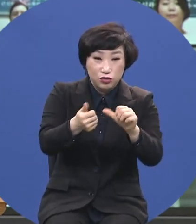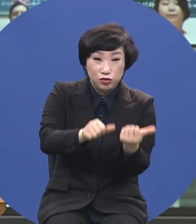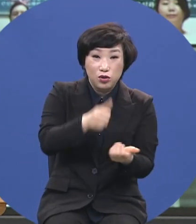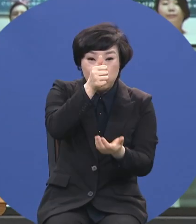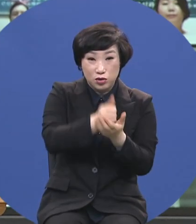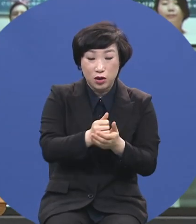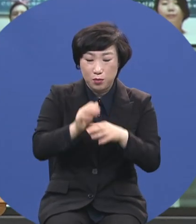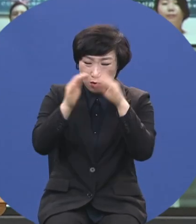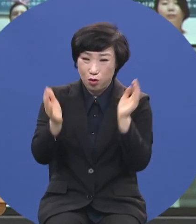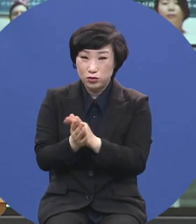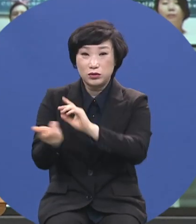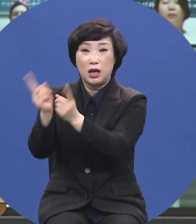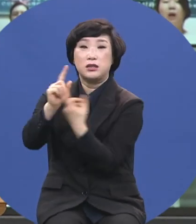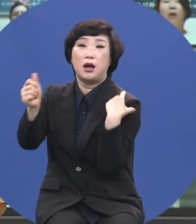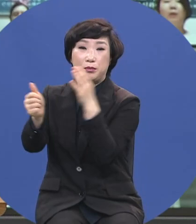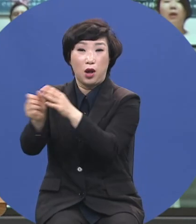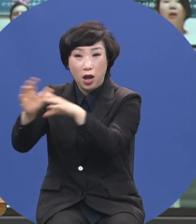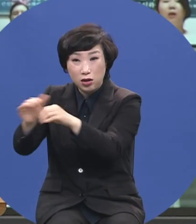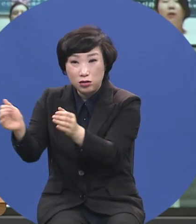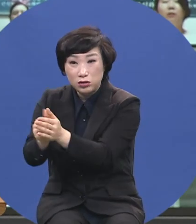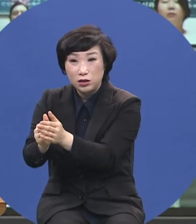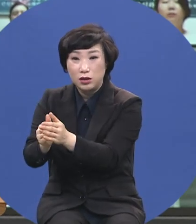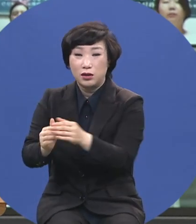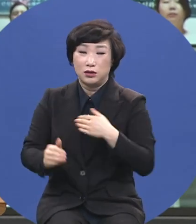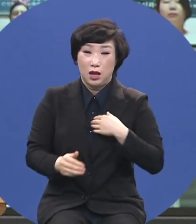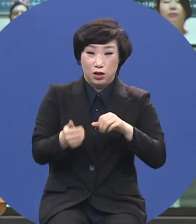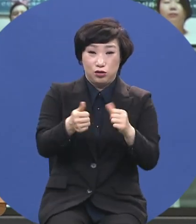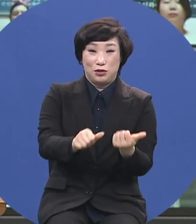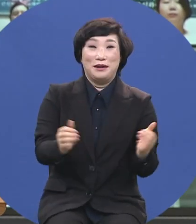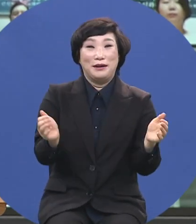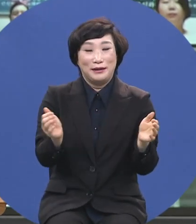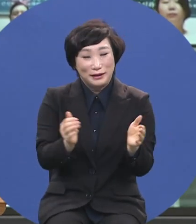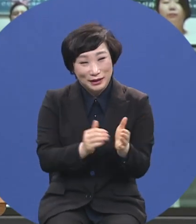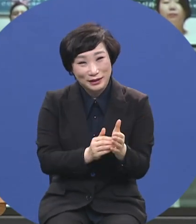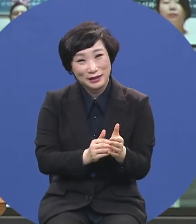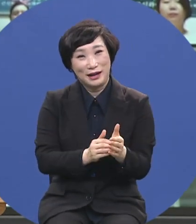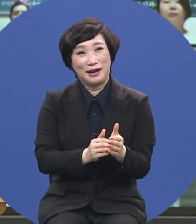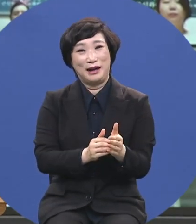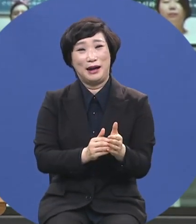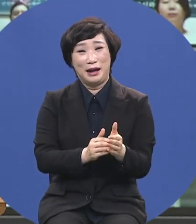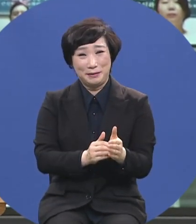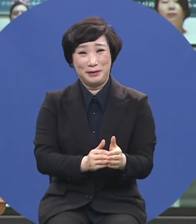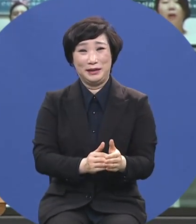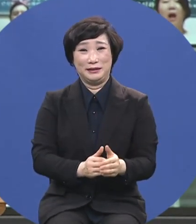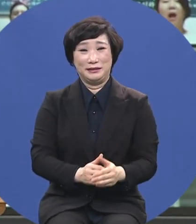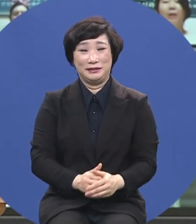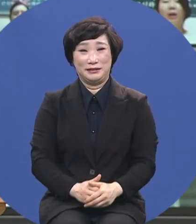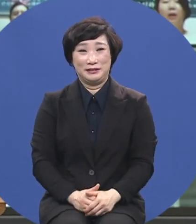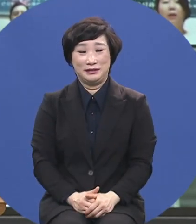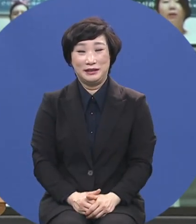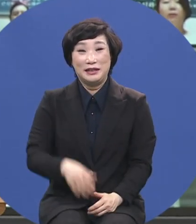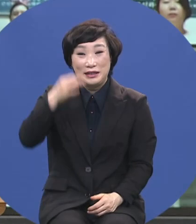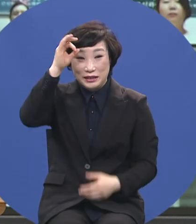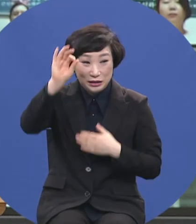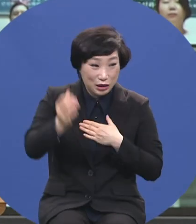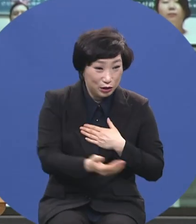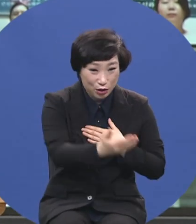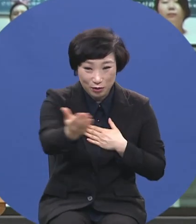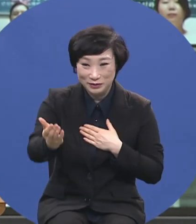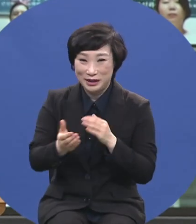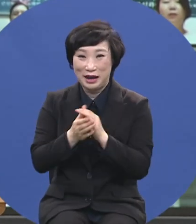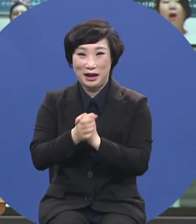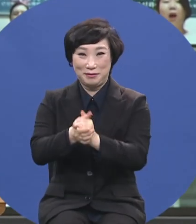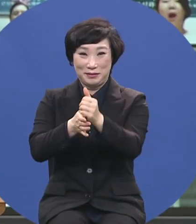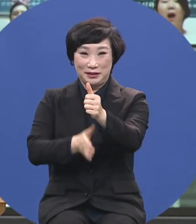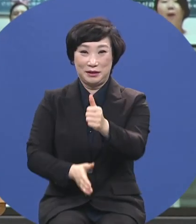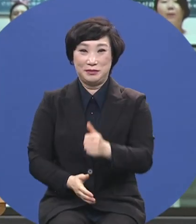죄를 해결했으므로 내 죽음이 끝나버렸다는 것입니다. 인정하시면 아멘 합시다.